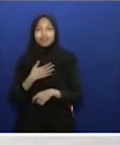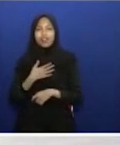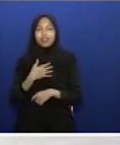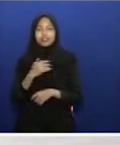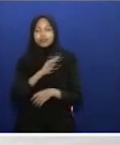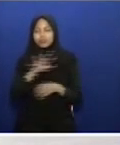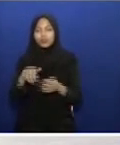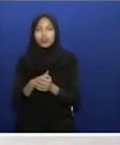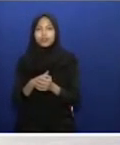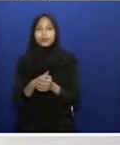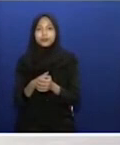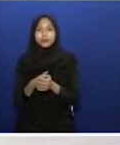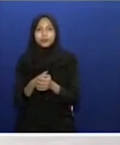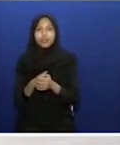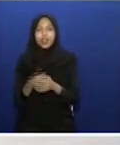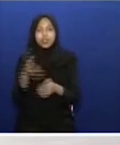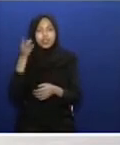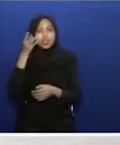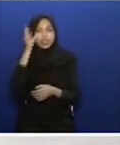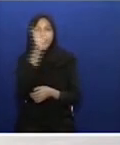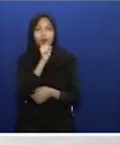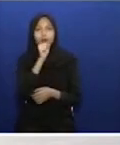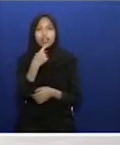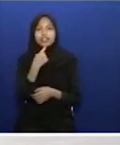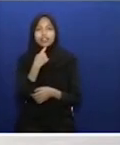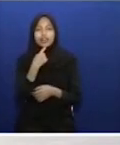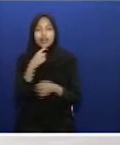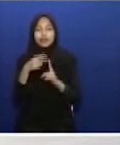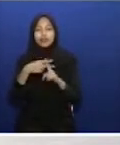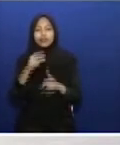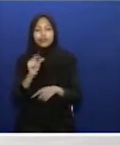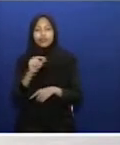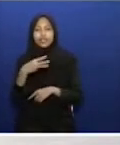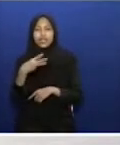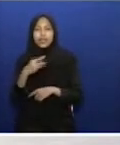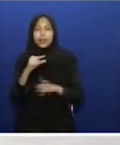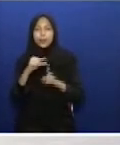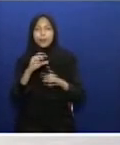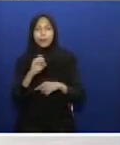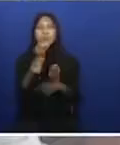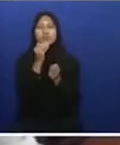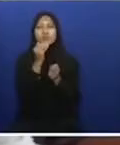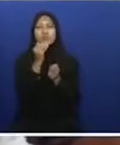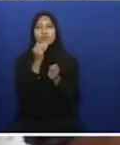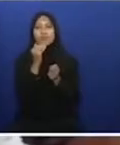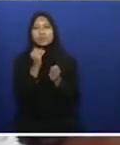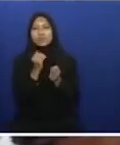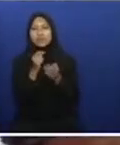saya ingin menyampaikan, tahu Freeport atau tidak Freeport? Tahu Freeport? Freeport itu di mana?